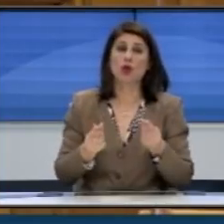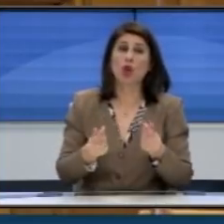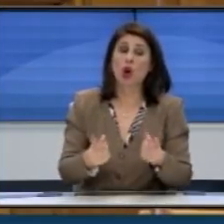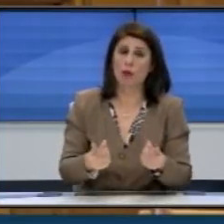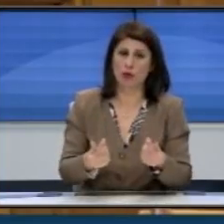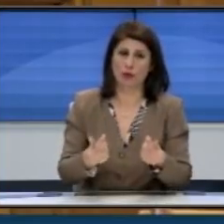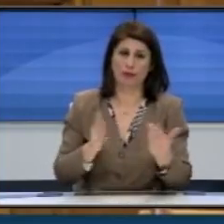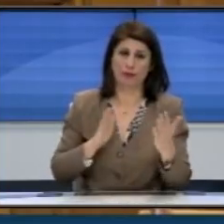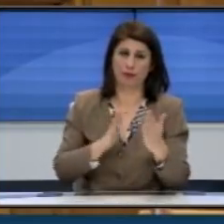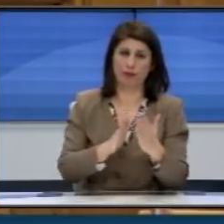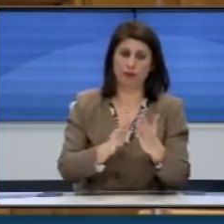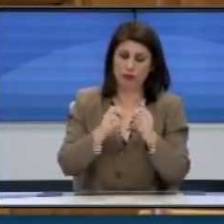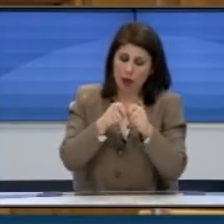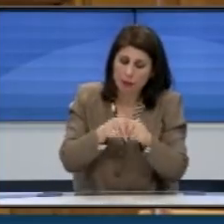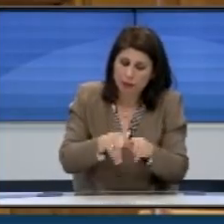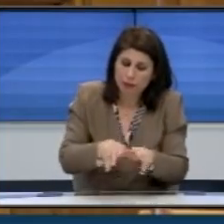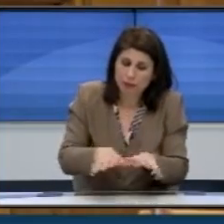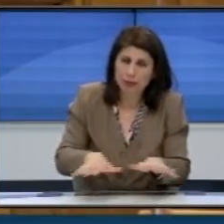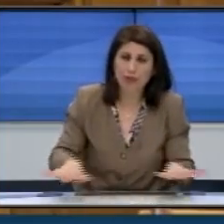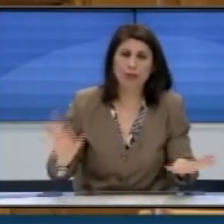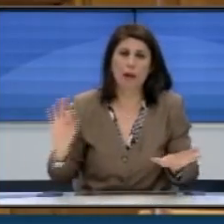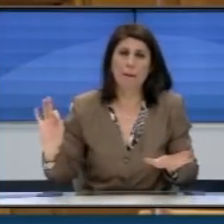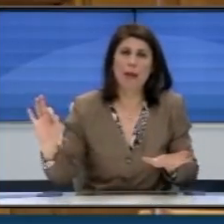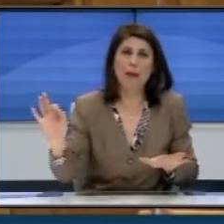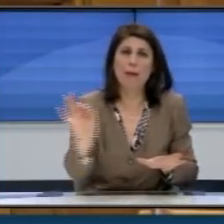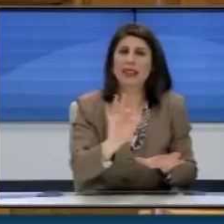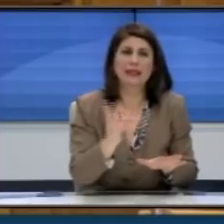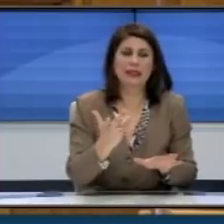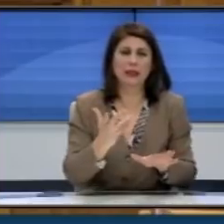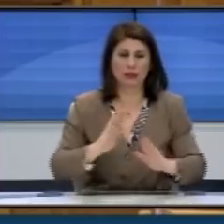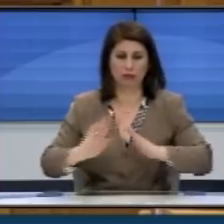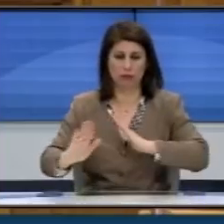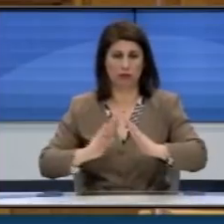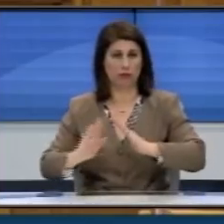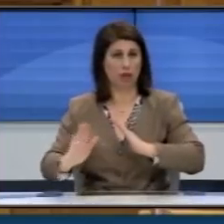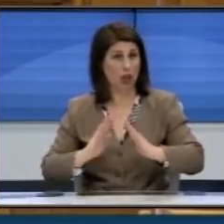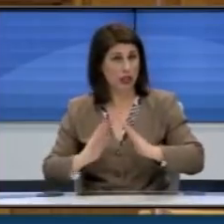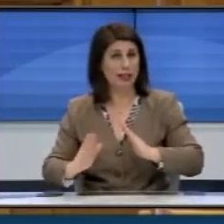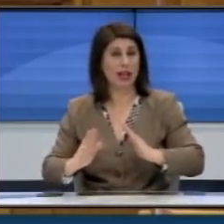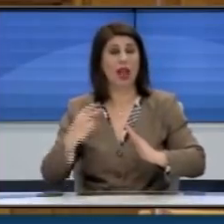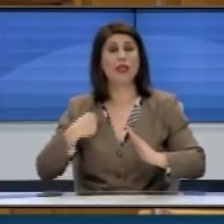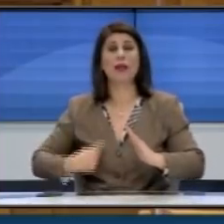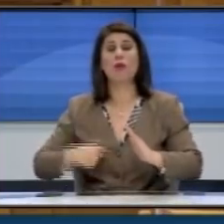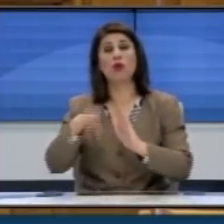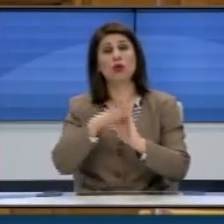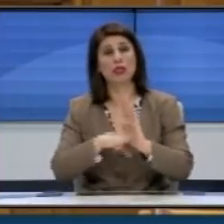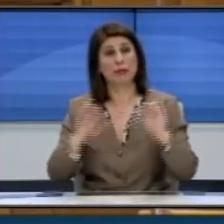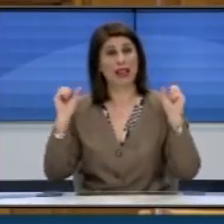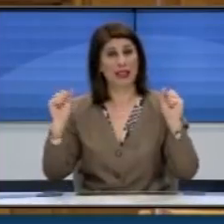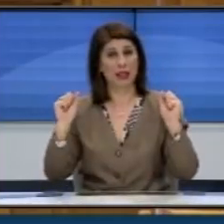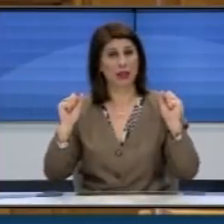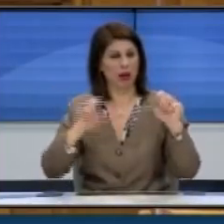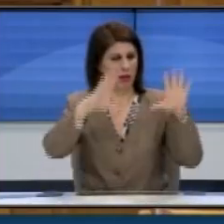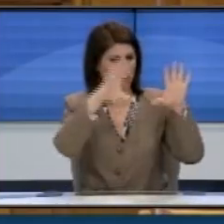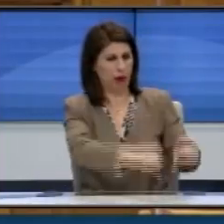να αντιμετωπιστεί η εξάπλωση της πανδημίας είναι η θωράκιση του δημόσιου συστήματος υγείας, η επίταξη